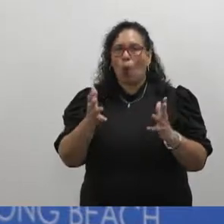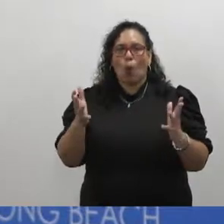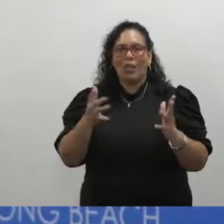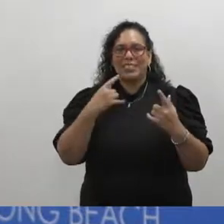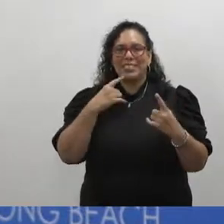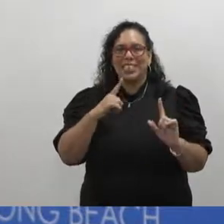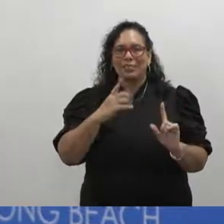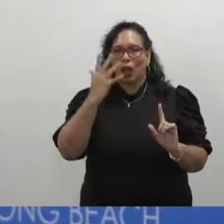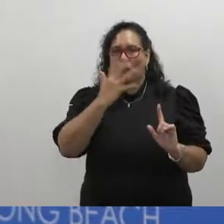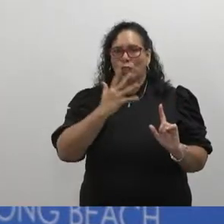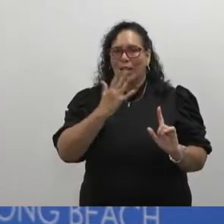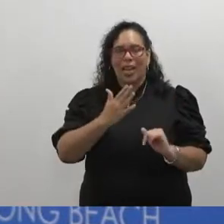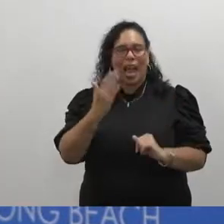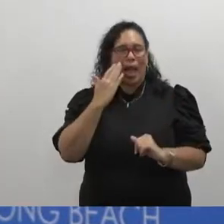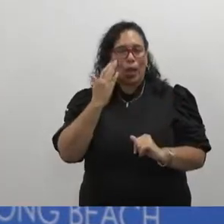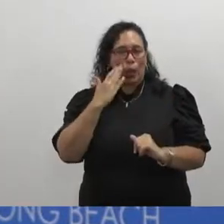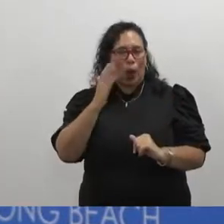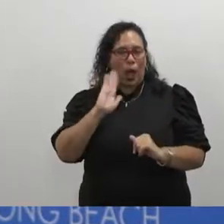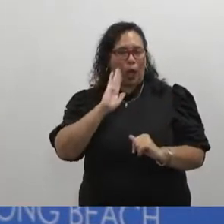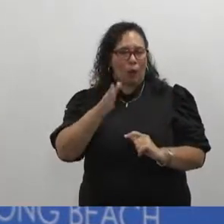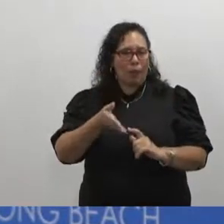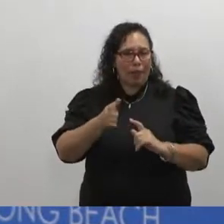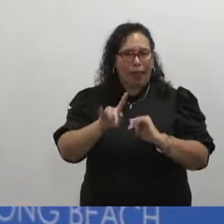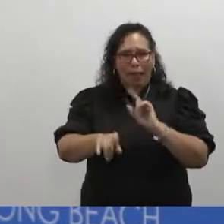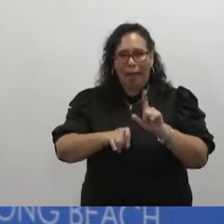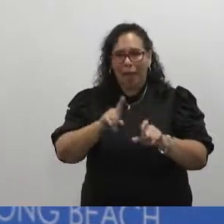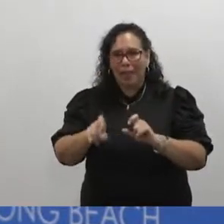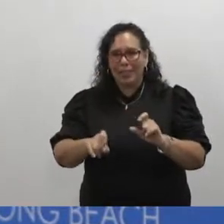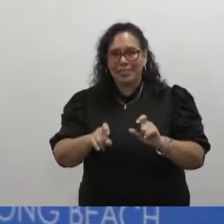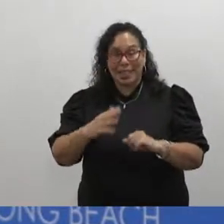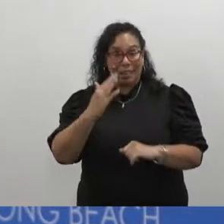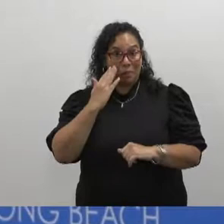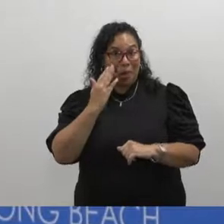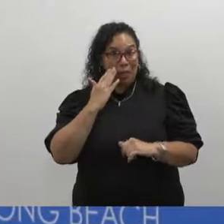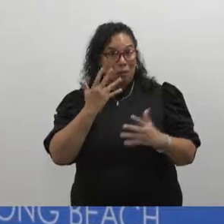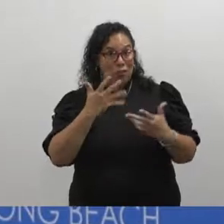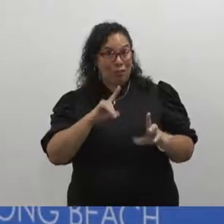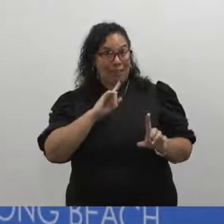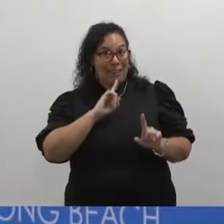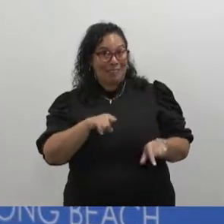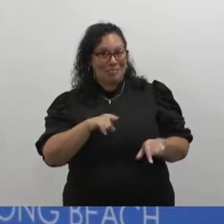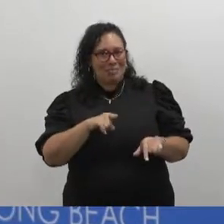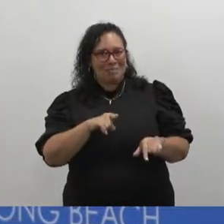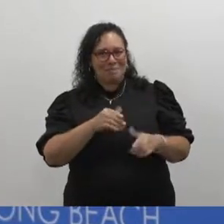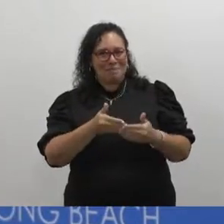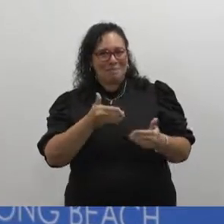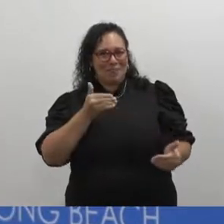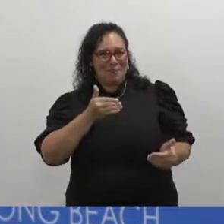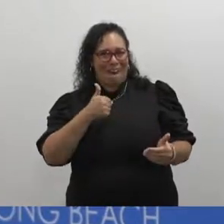cả đi đâm bay bằng chiếc âm pi at này thả ta sẽ cái đây chụp chế nó bị giằng bay